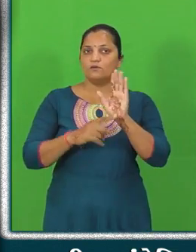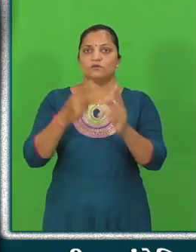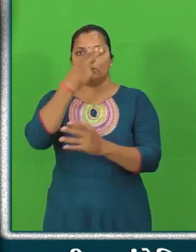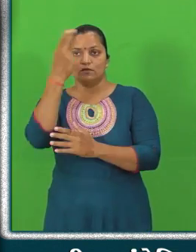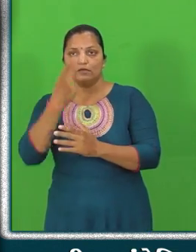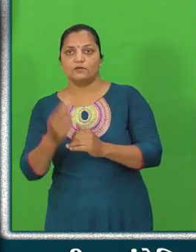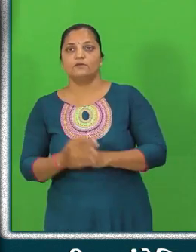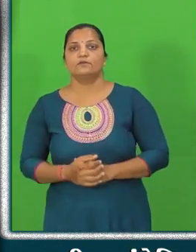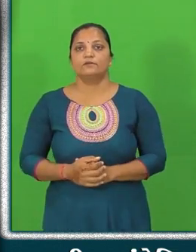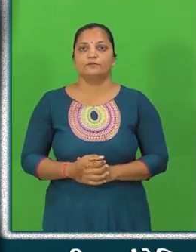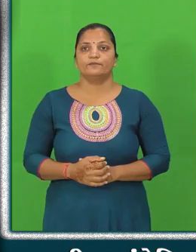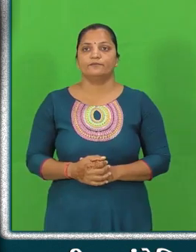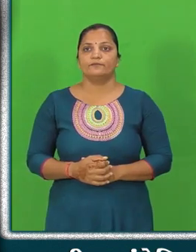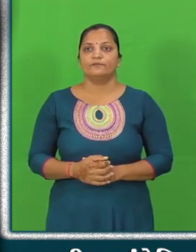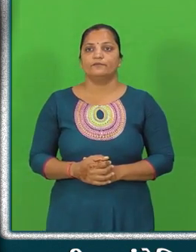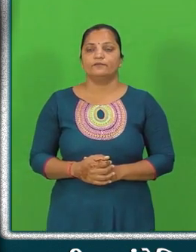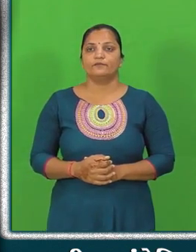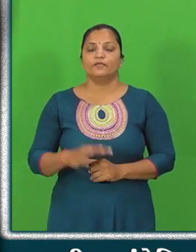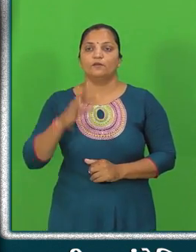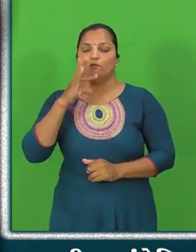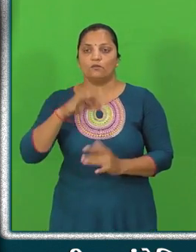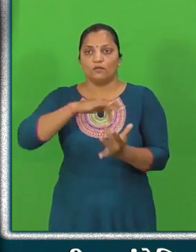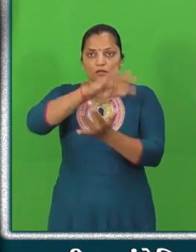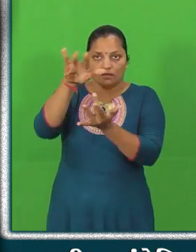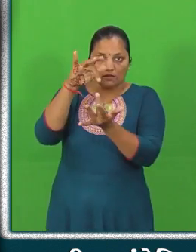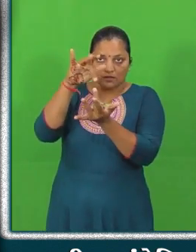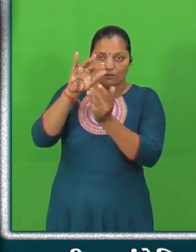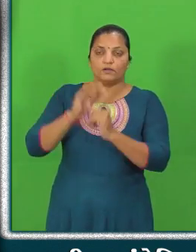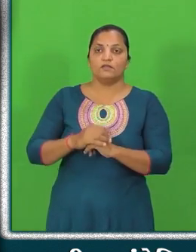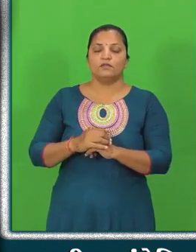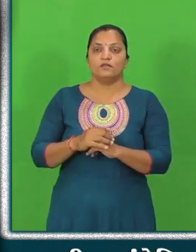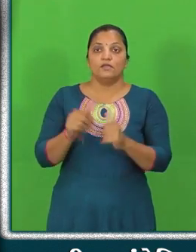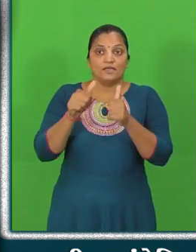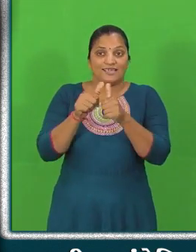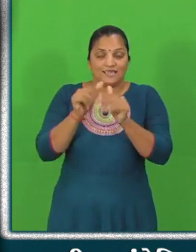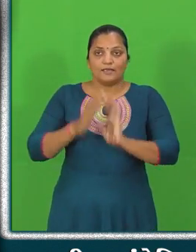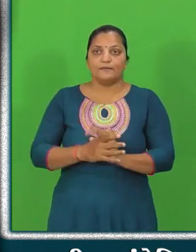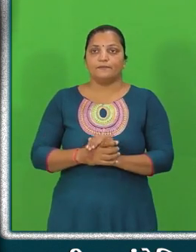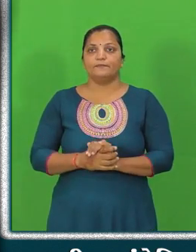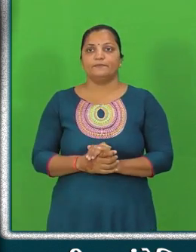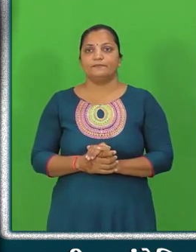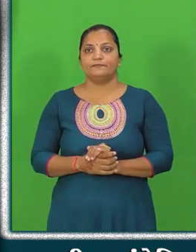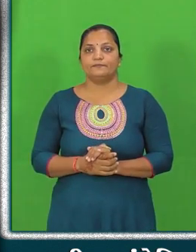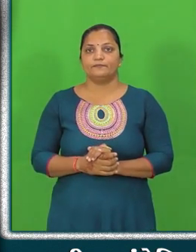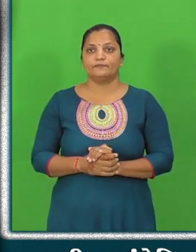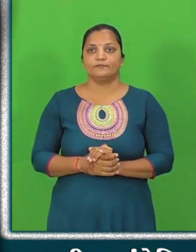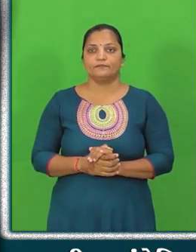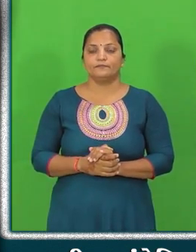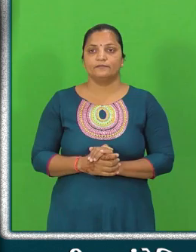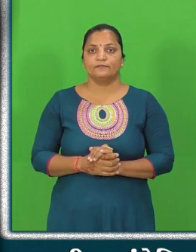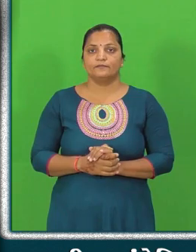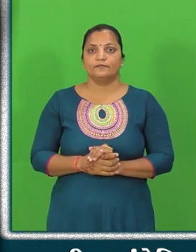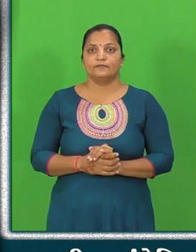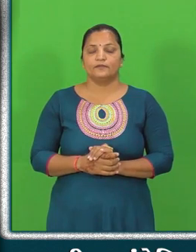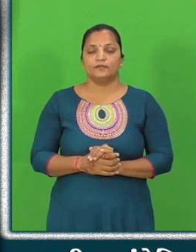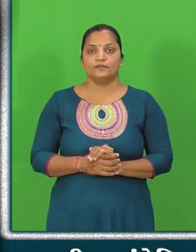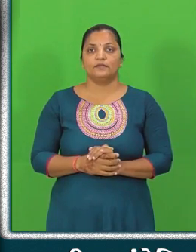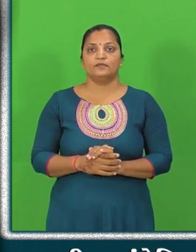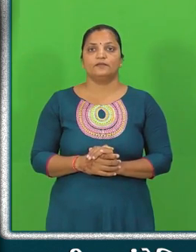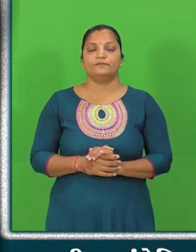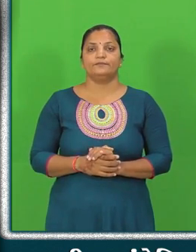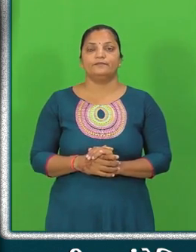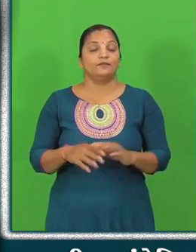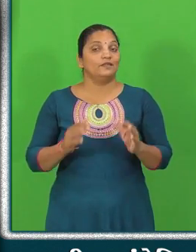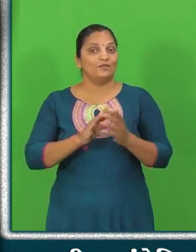આકૃતિને, અહીંયા મુખ્ય કેન્દ્રમાંથી પસાર થતું કિરણ એ બિલકુલ મુખ્ય અક્ષને સમાંતર થાય।